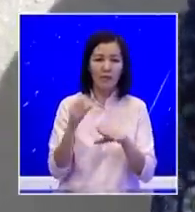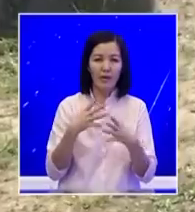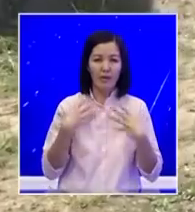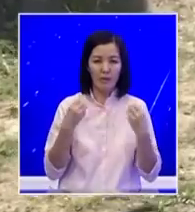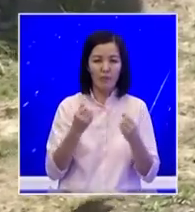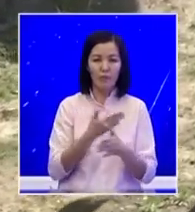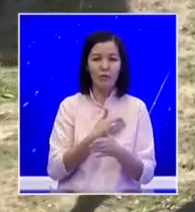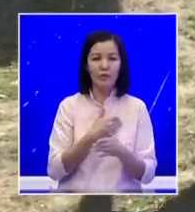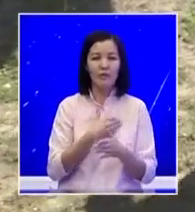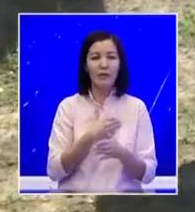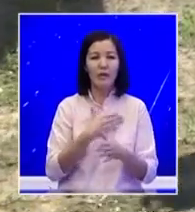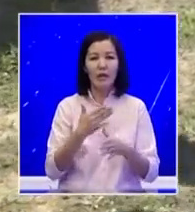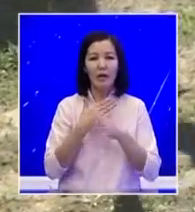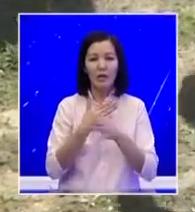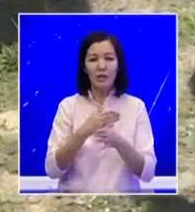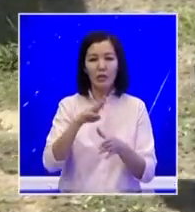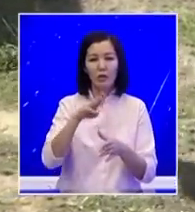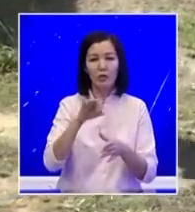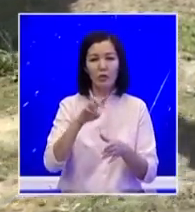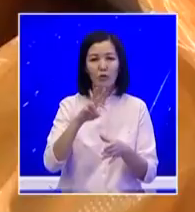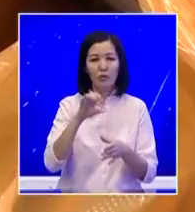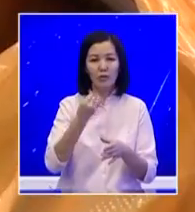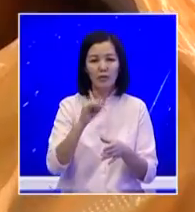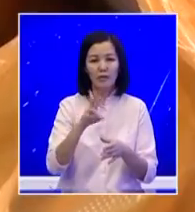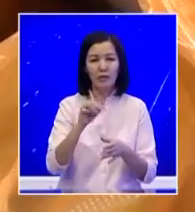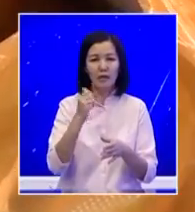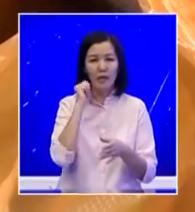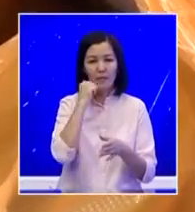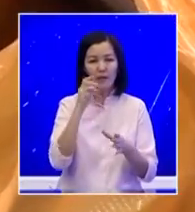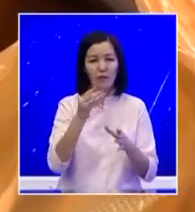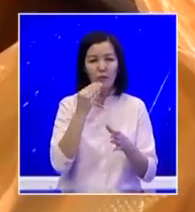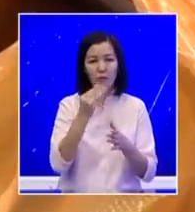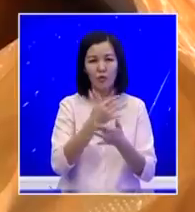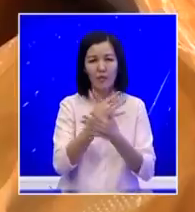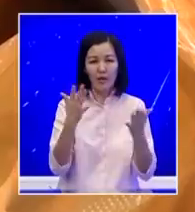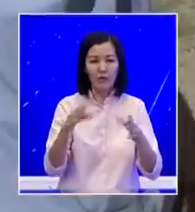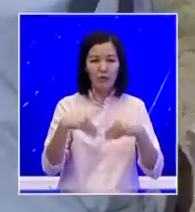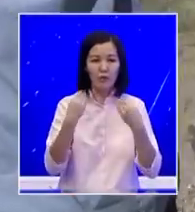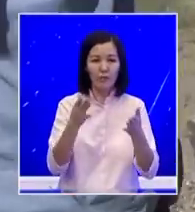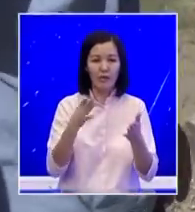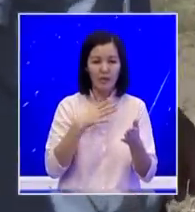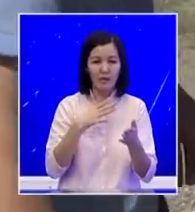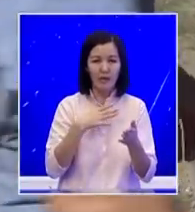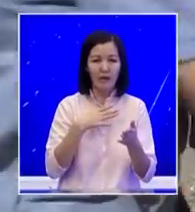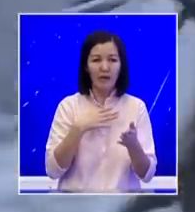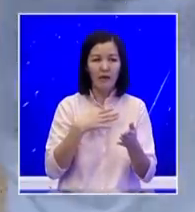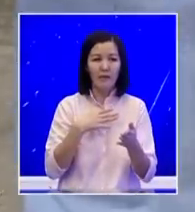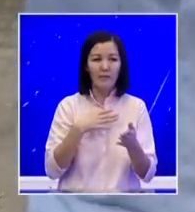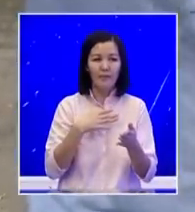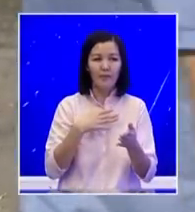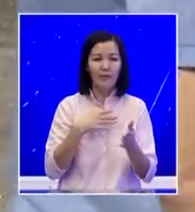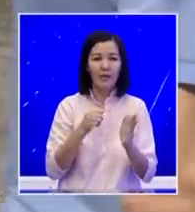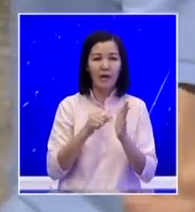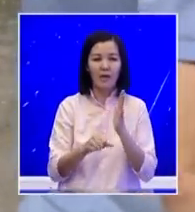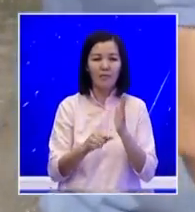рахмет. Тиісті жәрдем Тұрсынай апамызға да табысталды. Оның қан секілді күнделікті тұтынатын азық-түлік қоры жеткізілді.